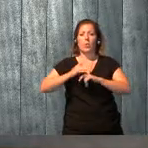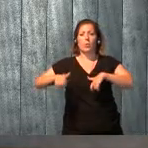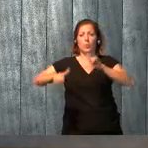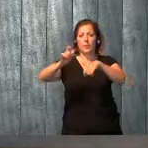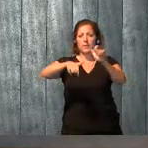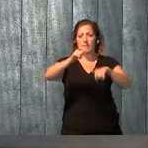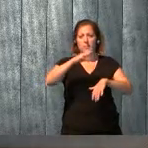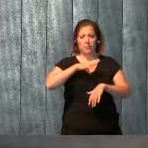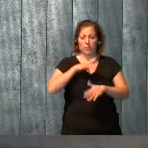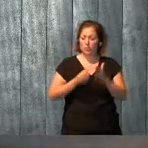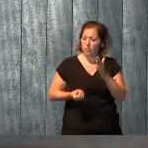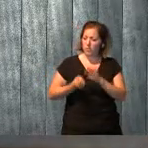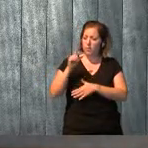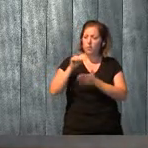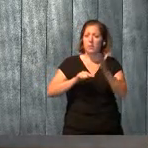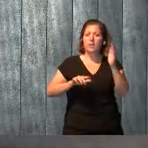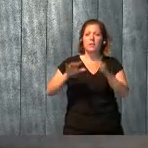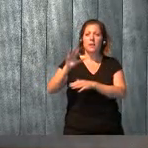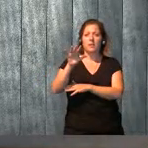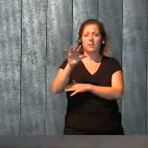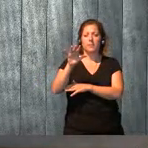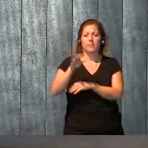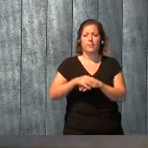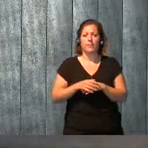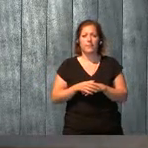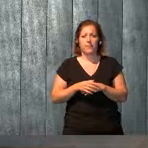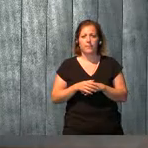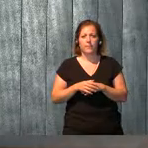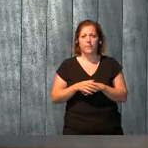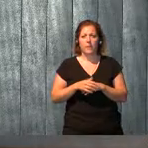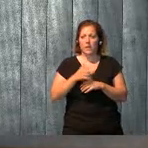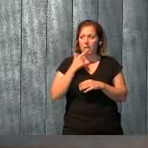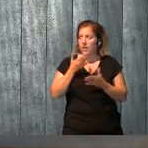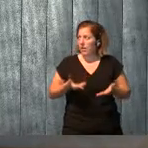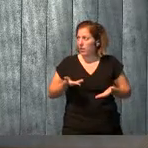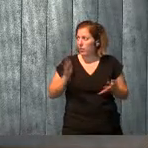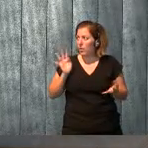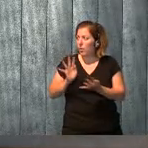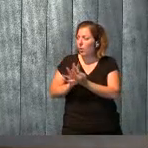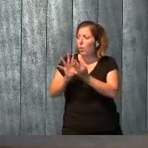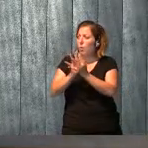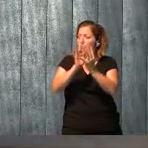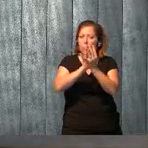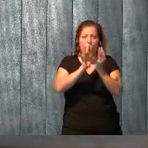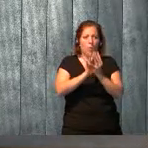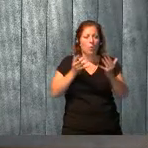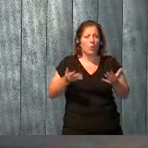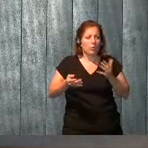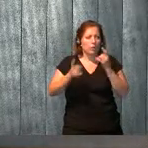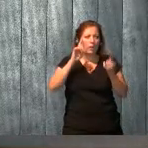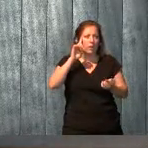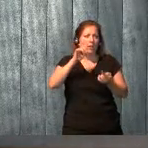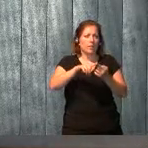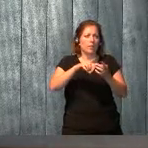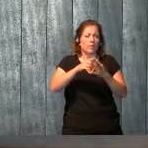Et assister à ce genre de rencontres où nous parlons de l'aménagement de la ville